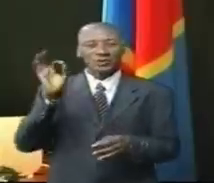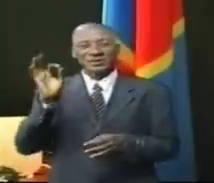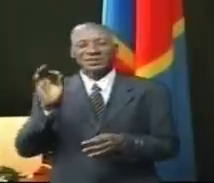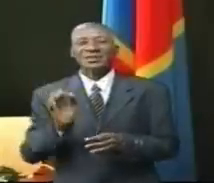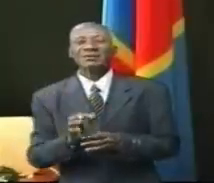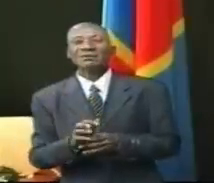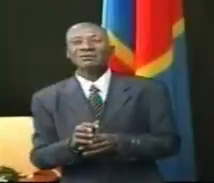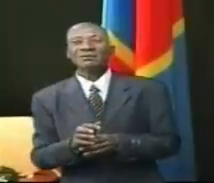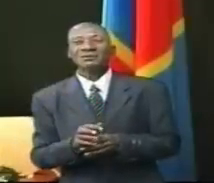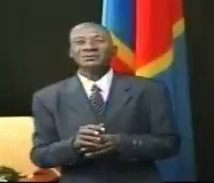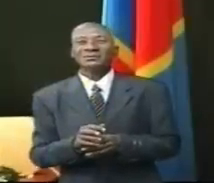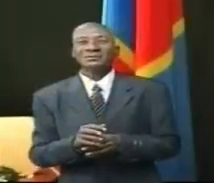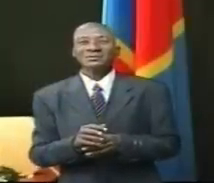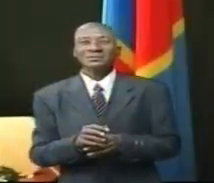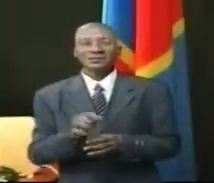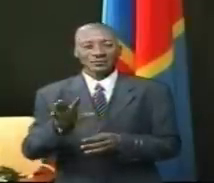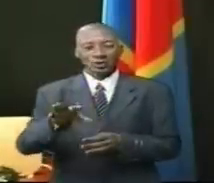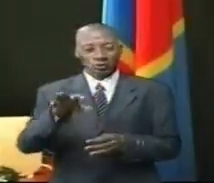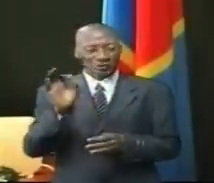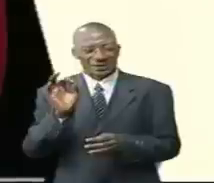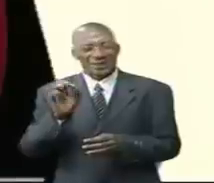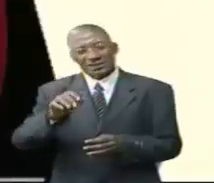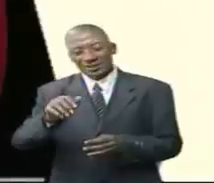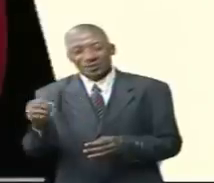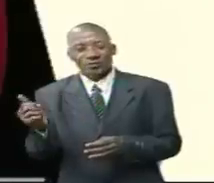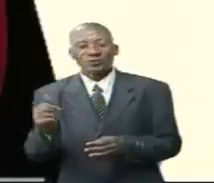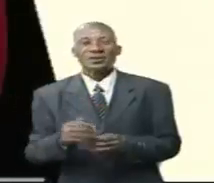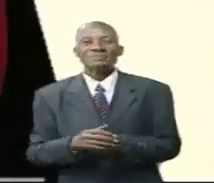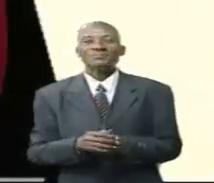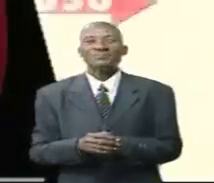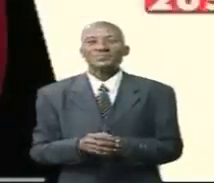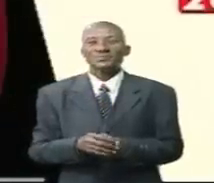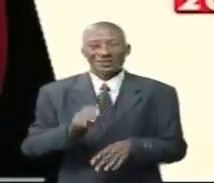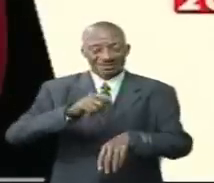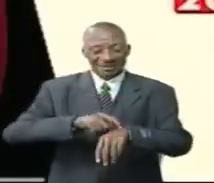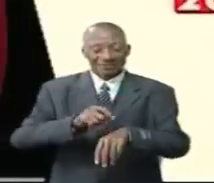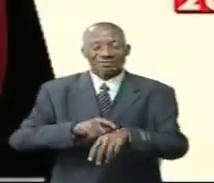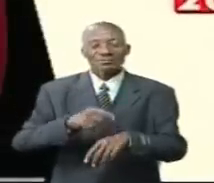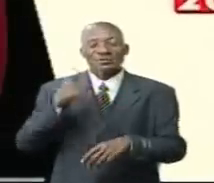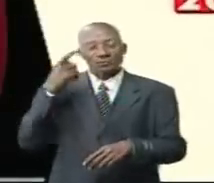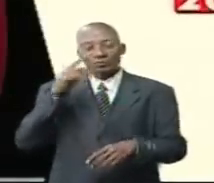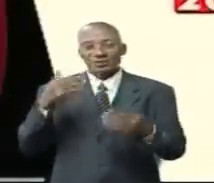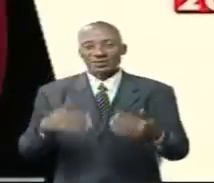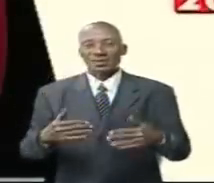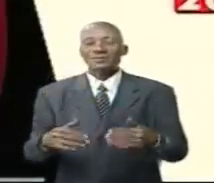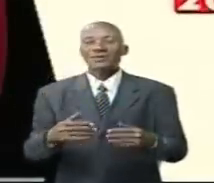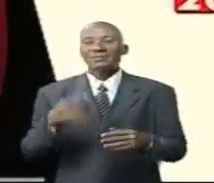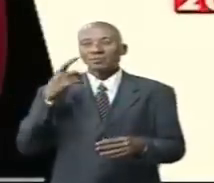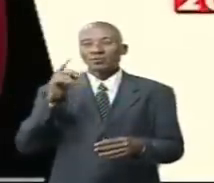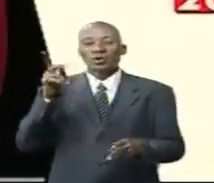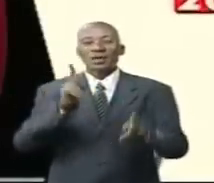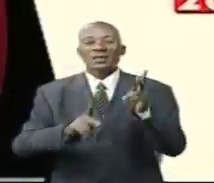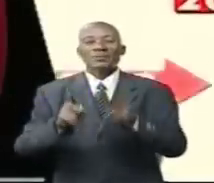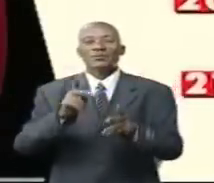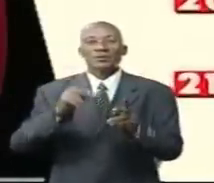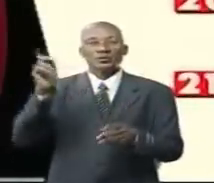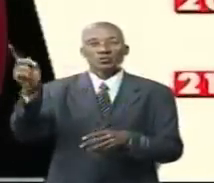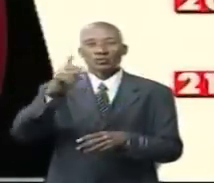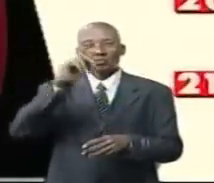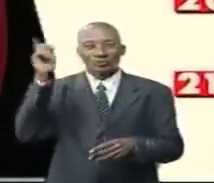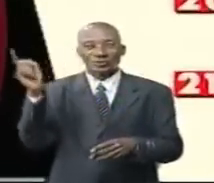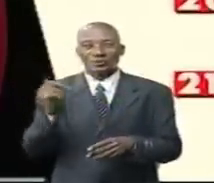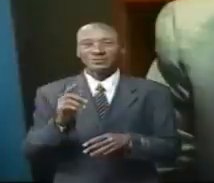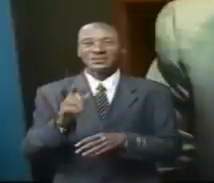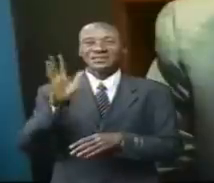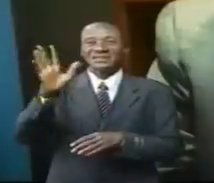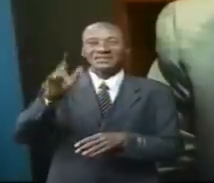du 11 juillet 1987, date à laquelle la population mondiale avait franchi le cap de 5 milliards